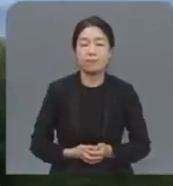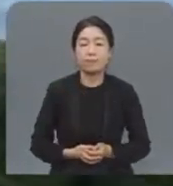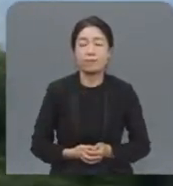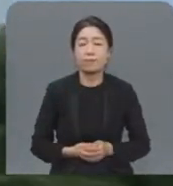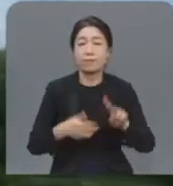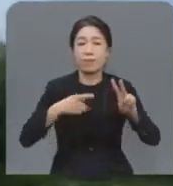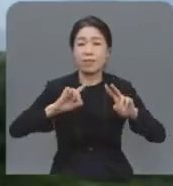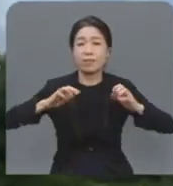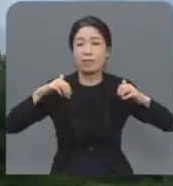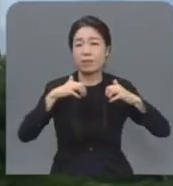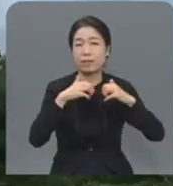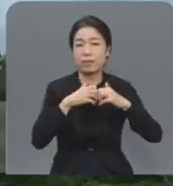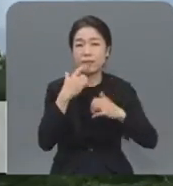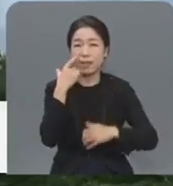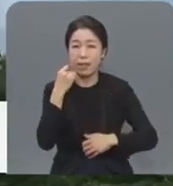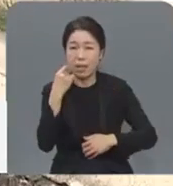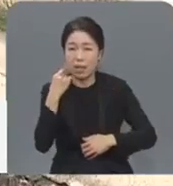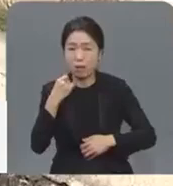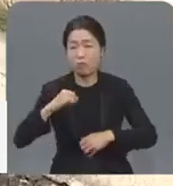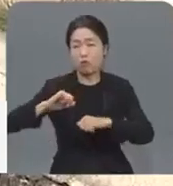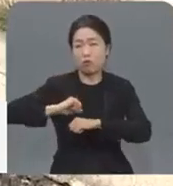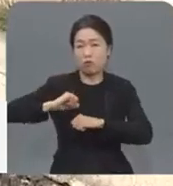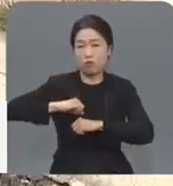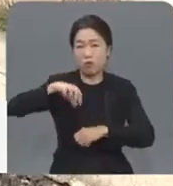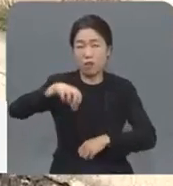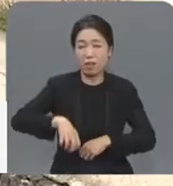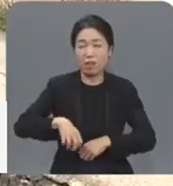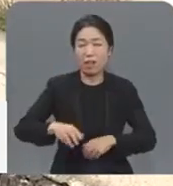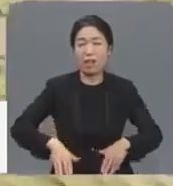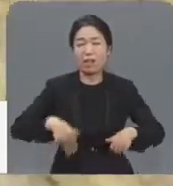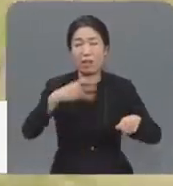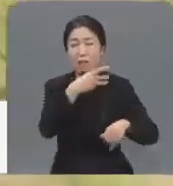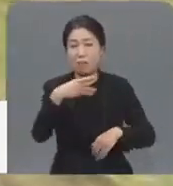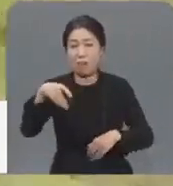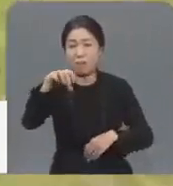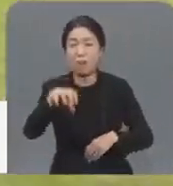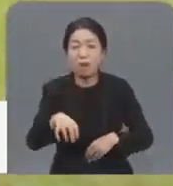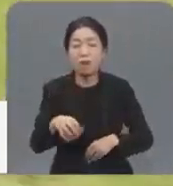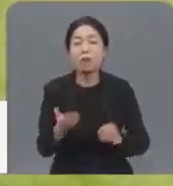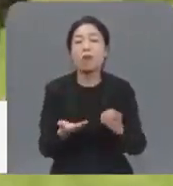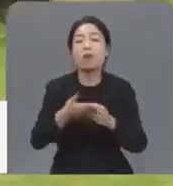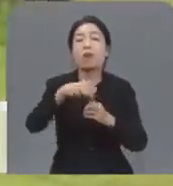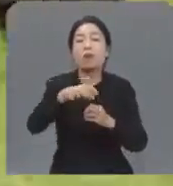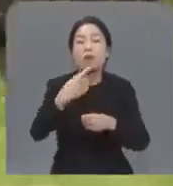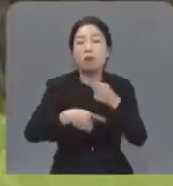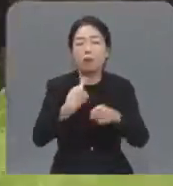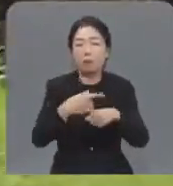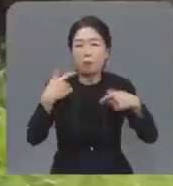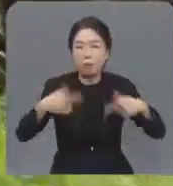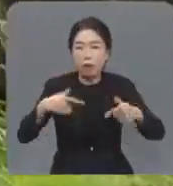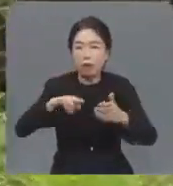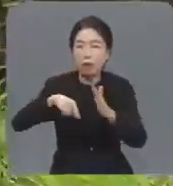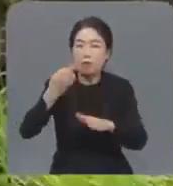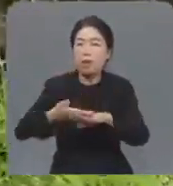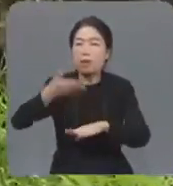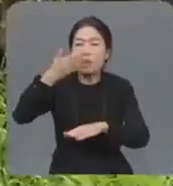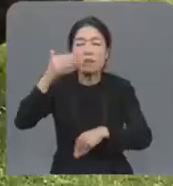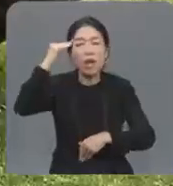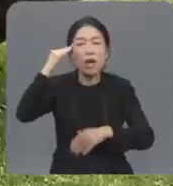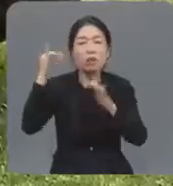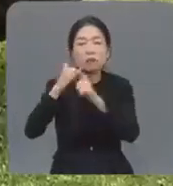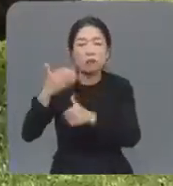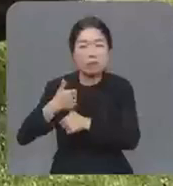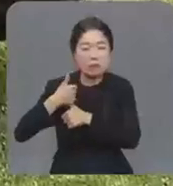2차 세계대전 일본의 군사 기지였던 남태평양의 팔라우 군도 해마다 최소 수백명의 조선인이 끌려가 참혹한